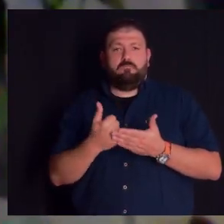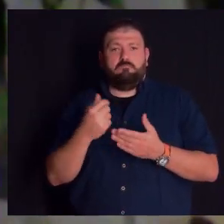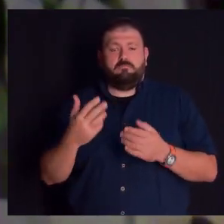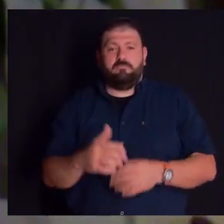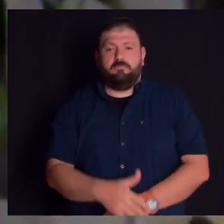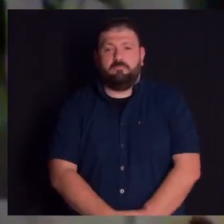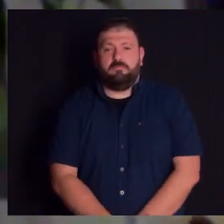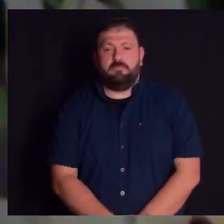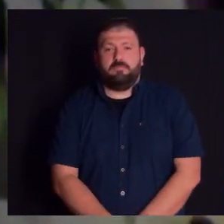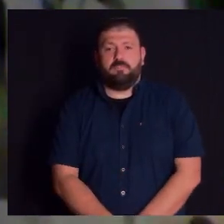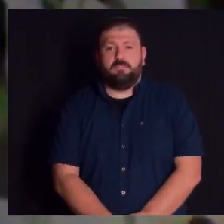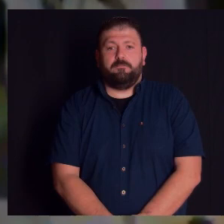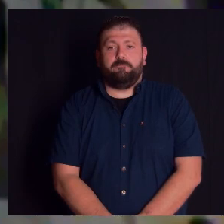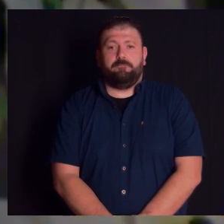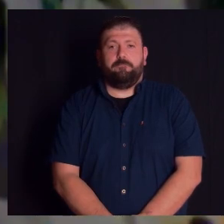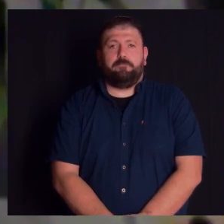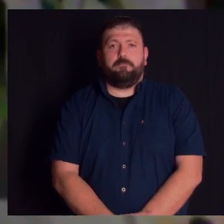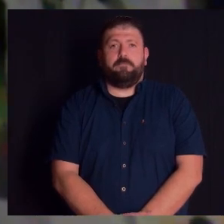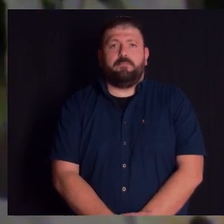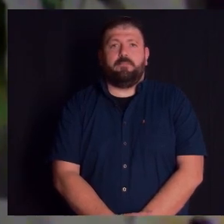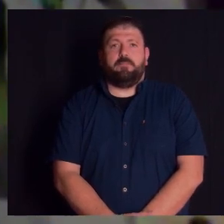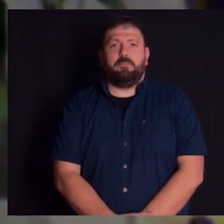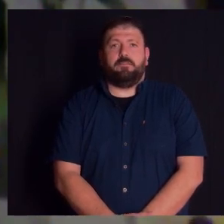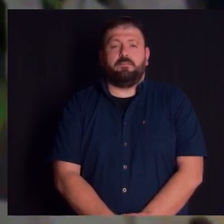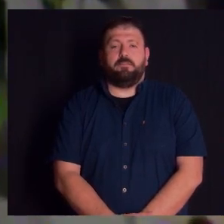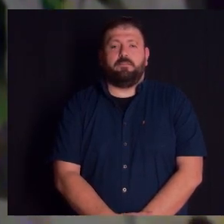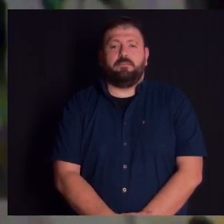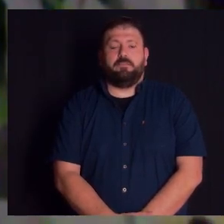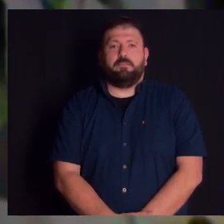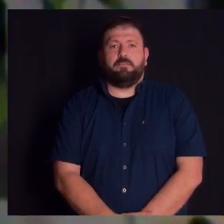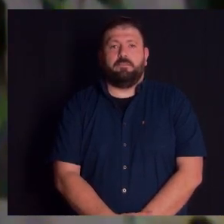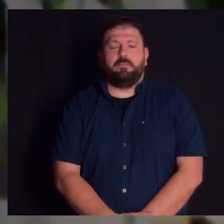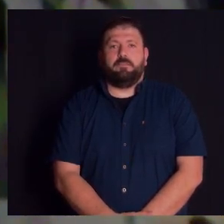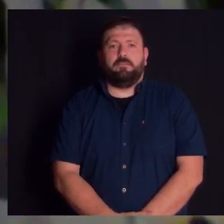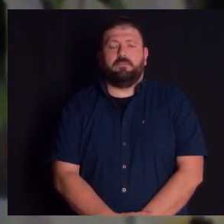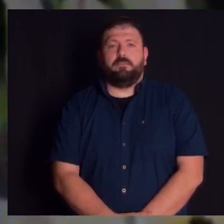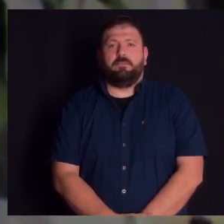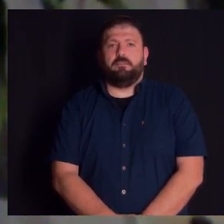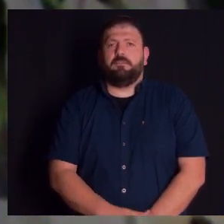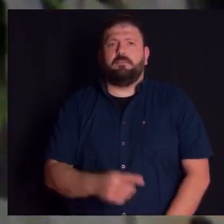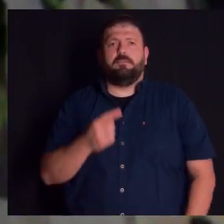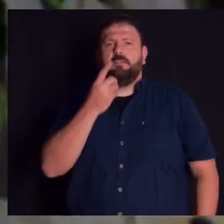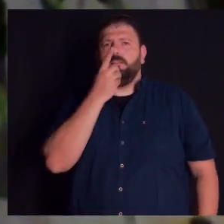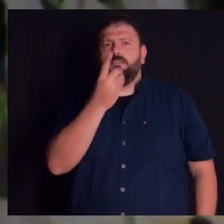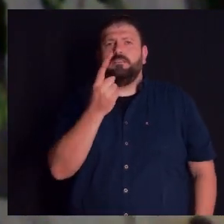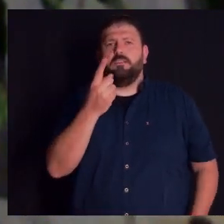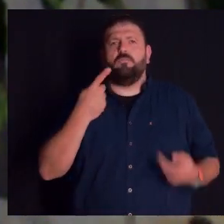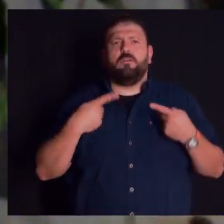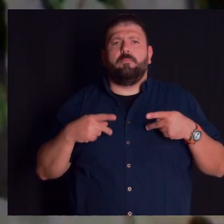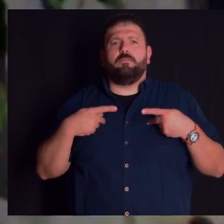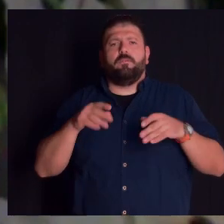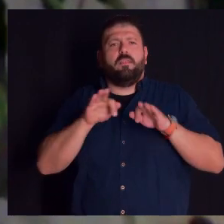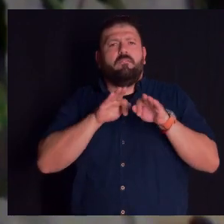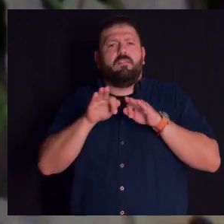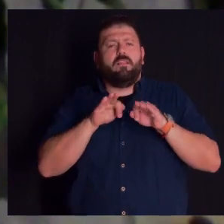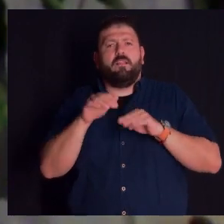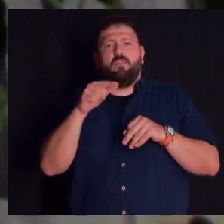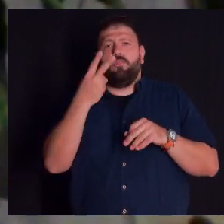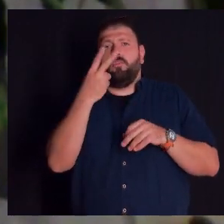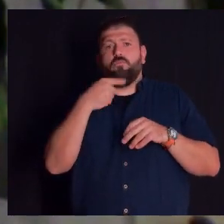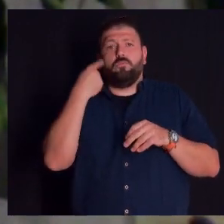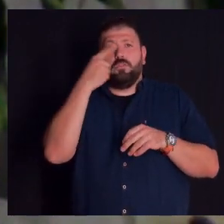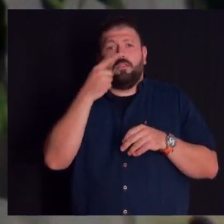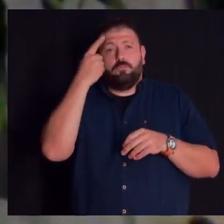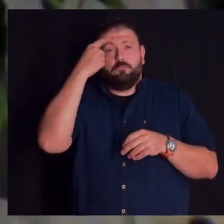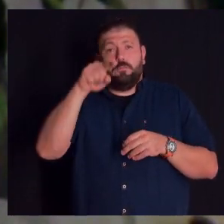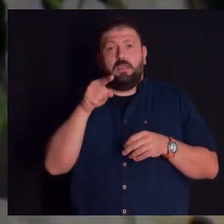работать примерно 2 года, чтобы заработать столько, сколько я заработала за один месяц. That means that one people must work